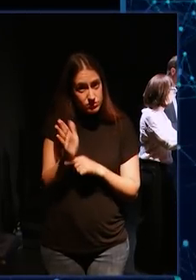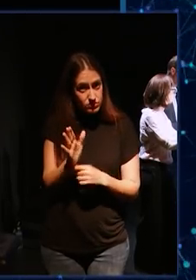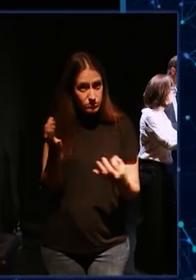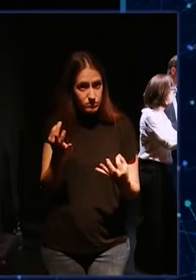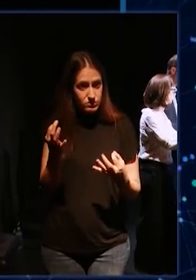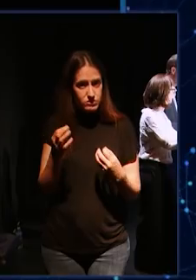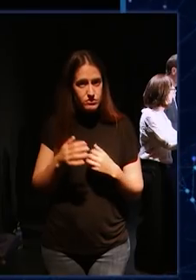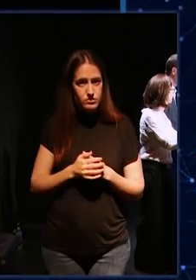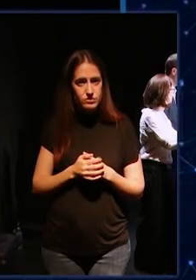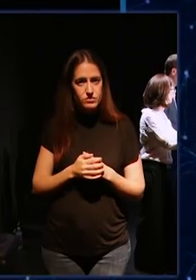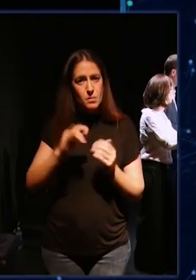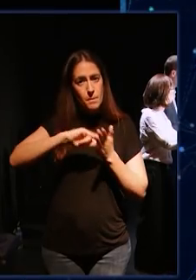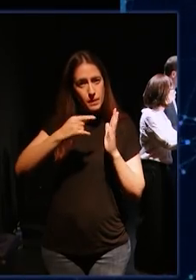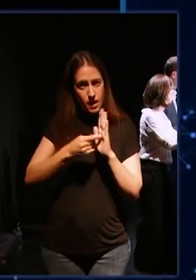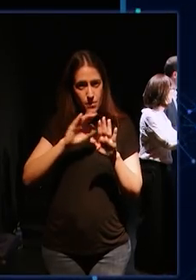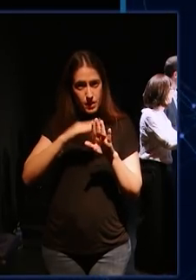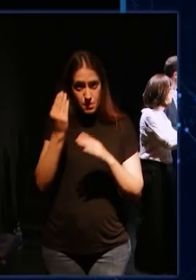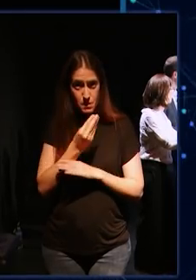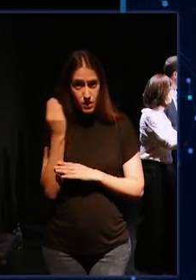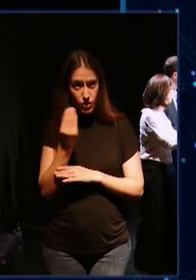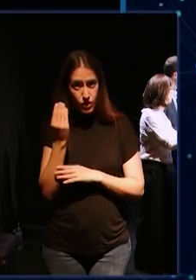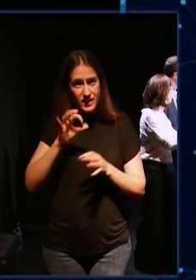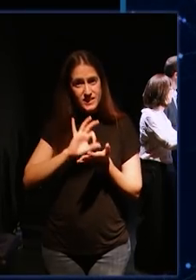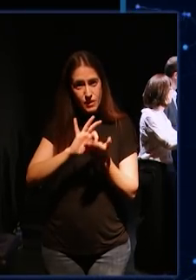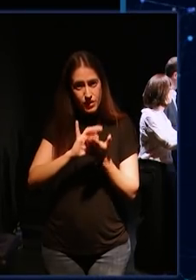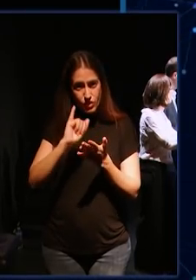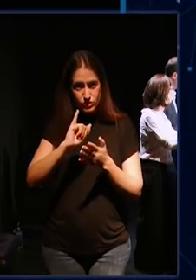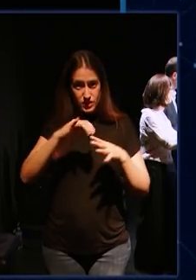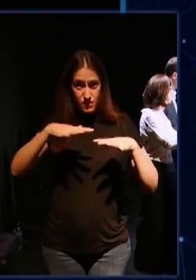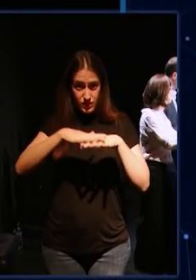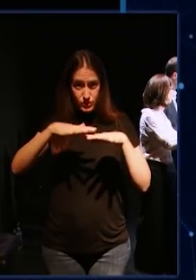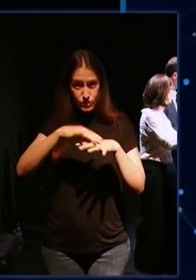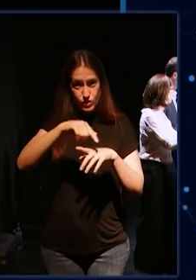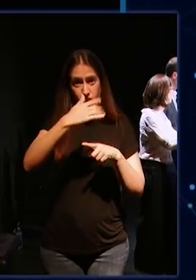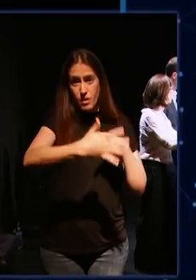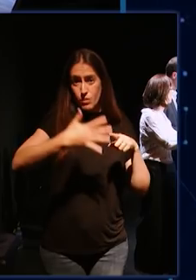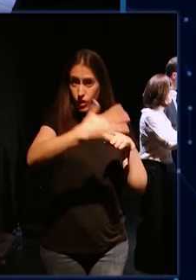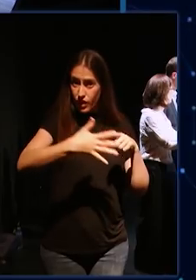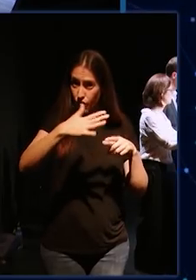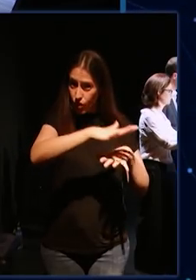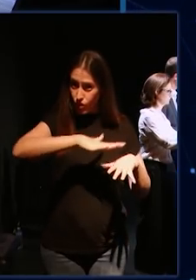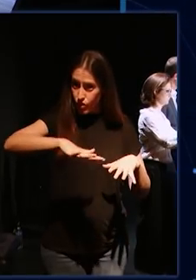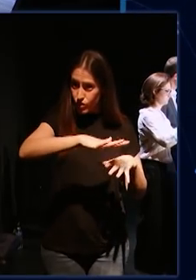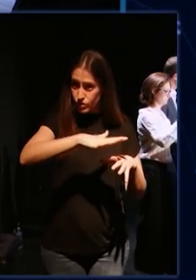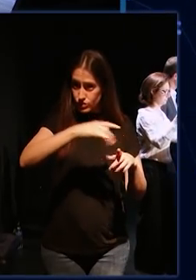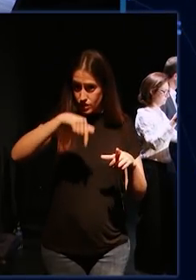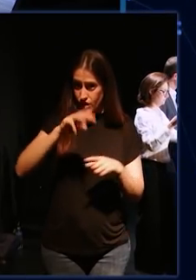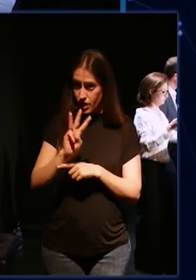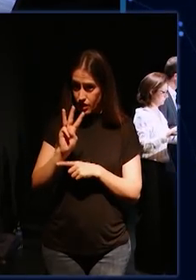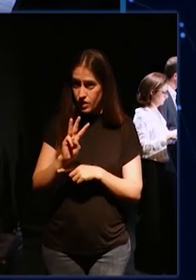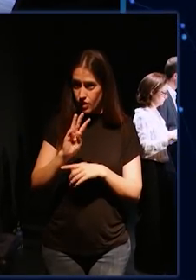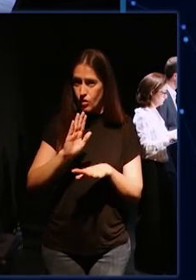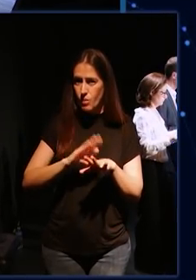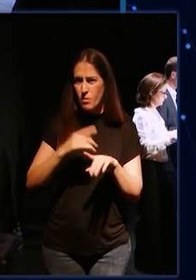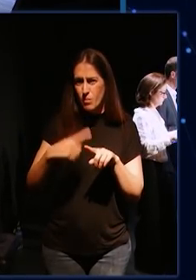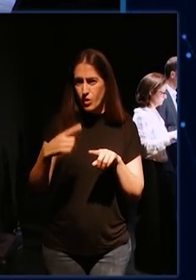és un pla de millora dels serveis i infraestructures dels polígons d'activitat econòmica que tenim a Cardedeu per tal de dotar-los dels serveis i infraestructures del segle